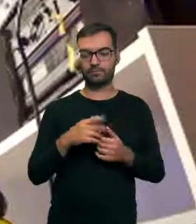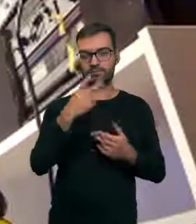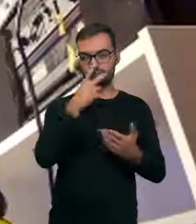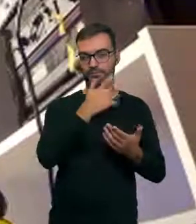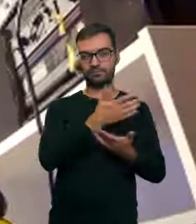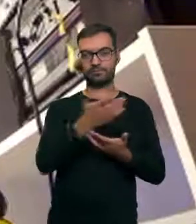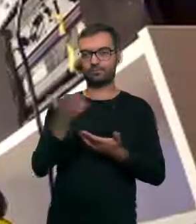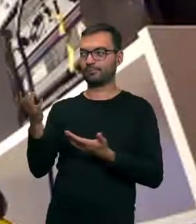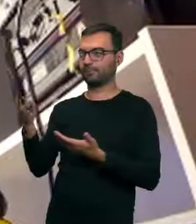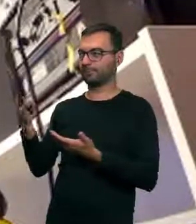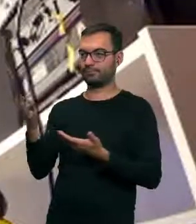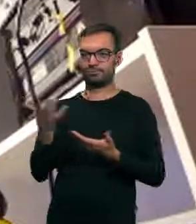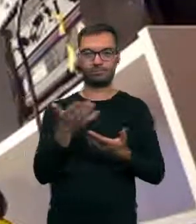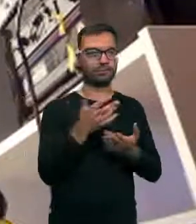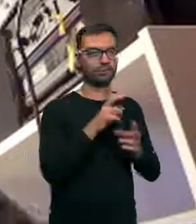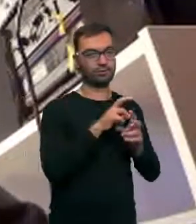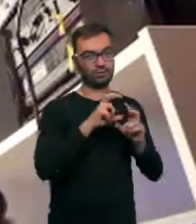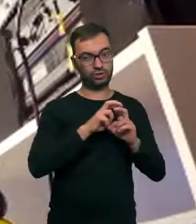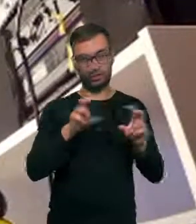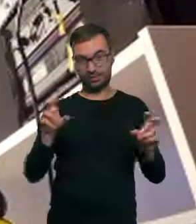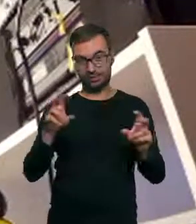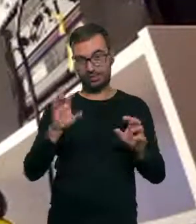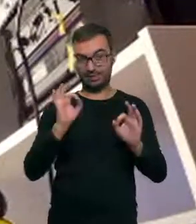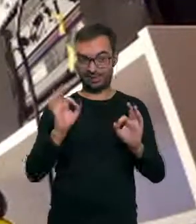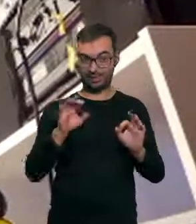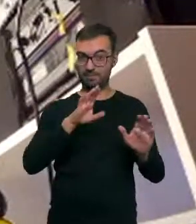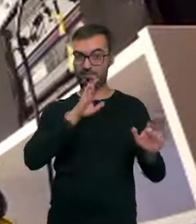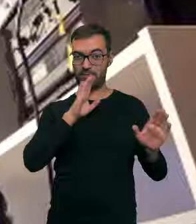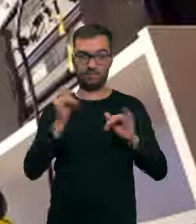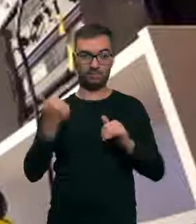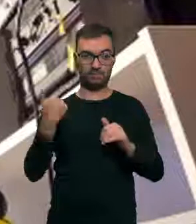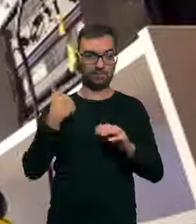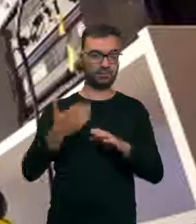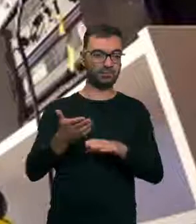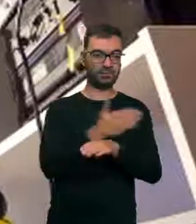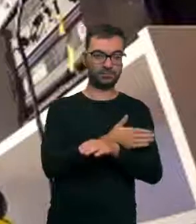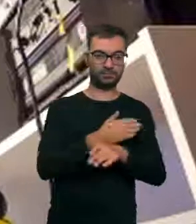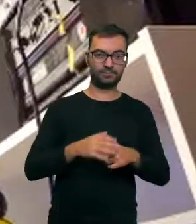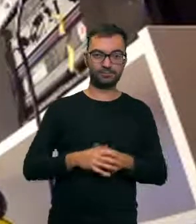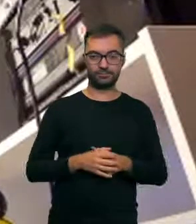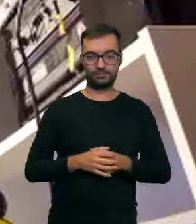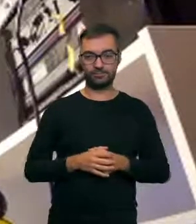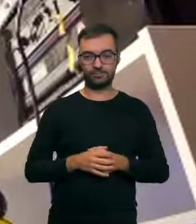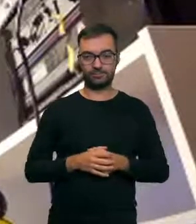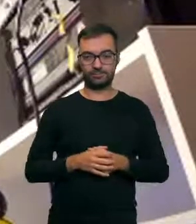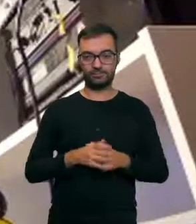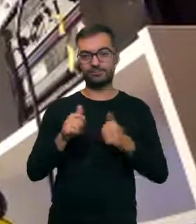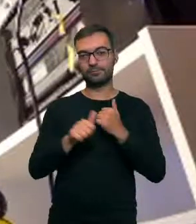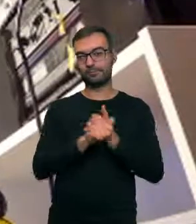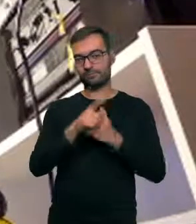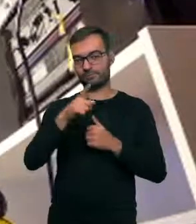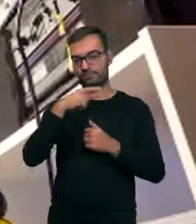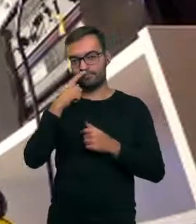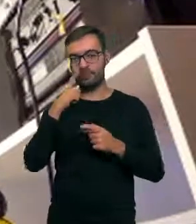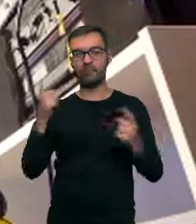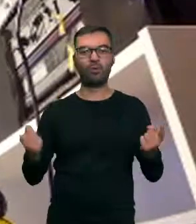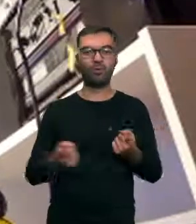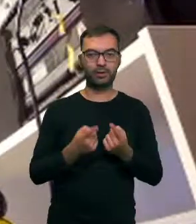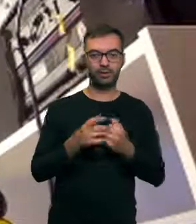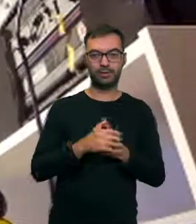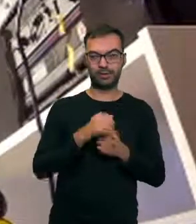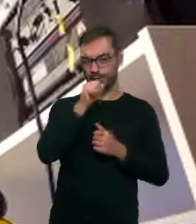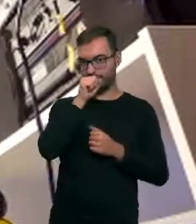wokół i popatrzeć, czy te czasy nie przypominają tego, co kiedyś było. Jeśli chodzi o kłamstwo,